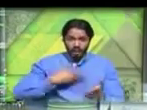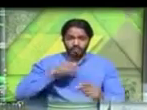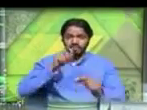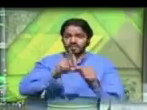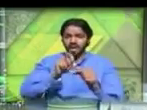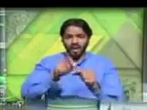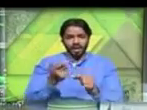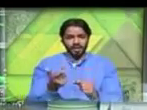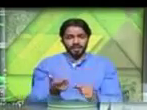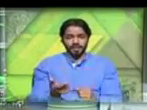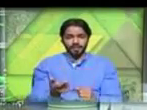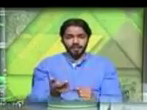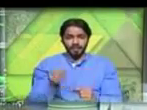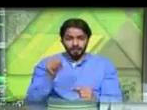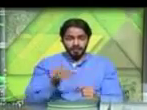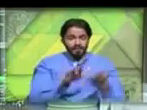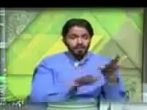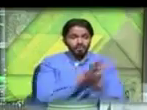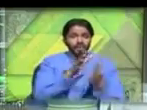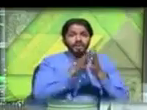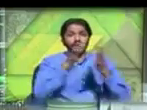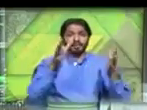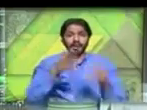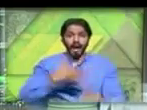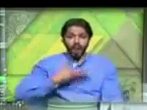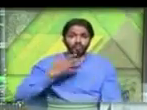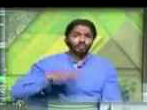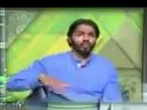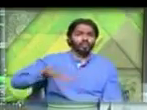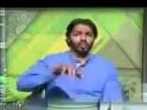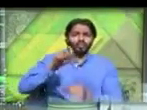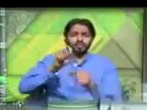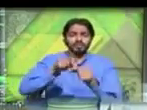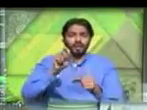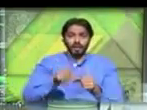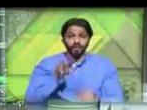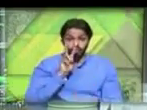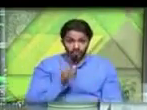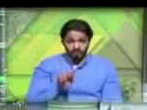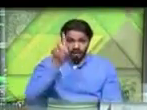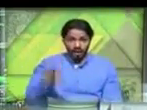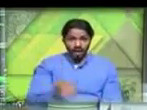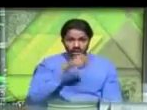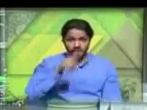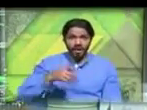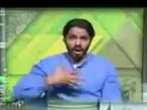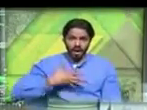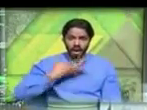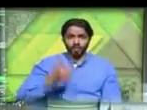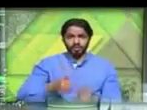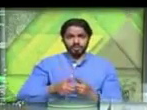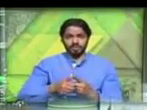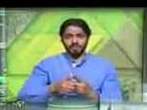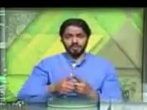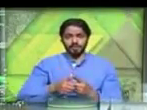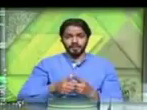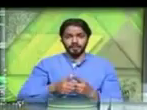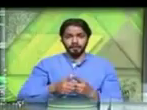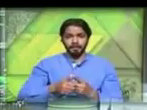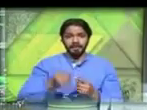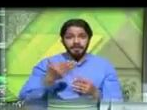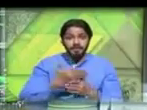ونبين الخلل الكبير، صحيح، ونقف على حجم الأخطاء وننقد الذات نقدا هادفا